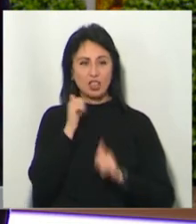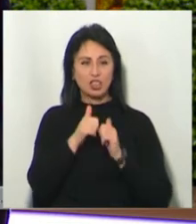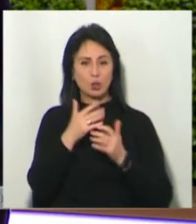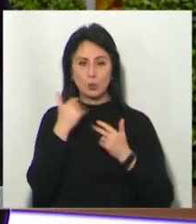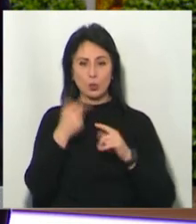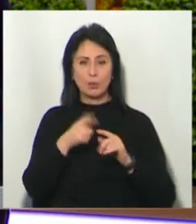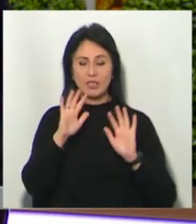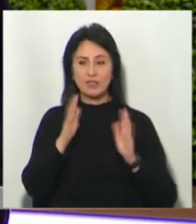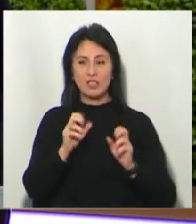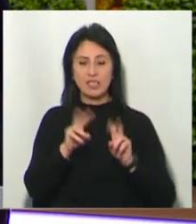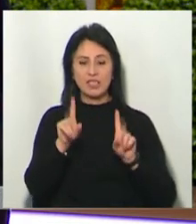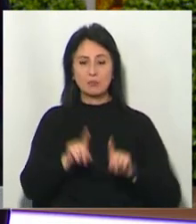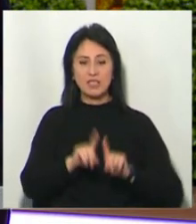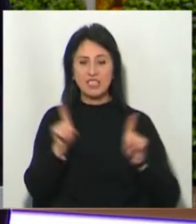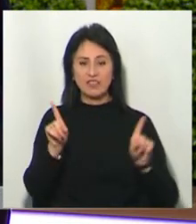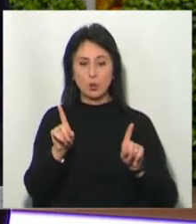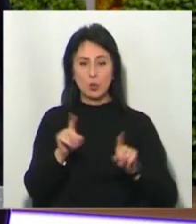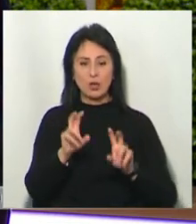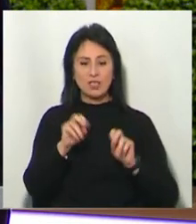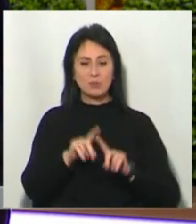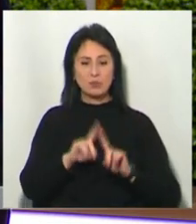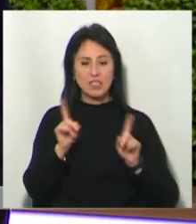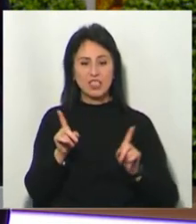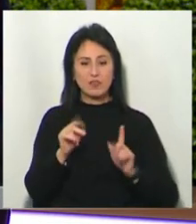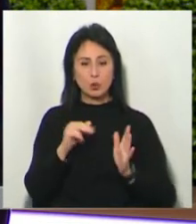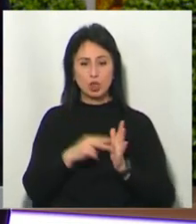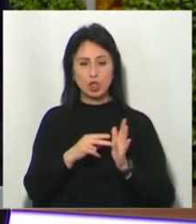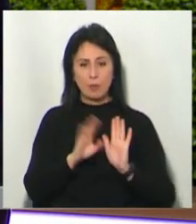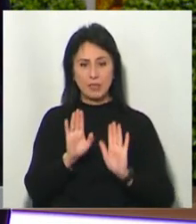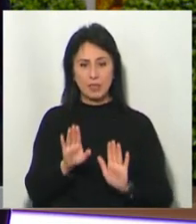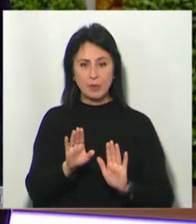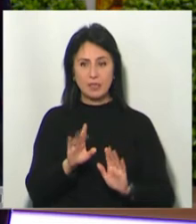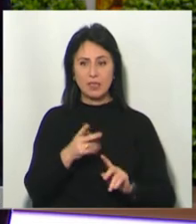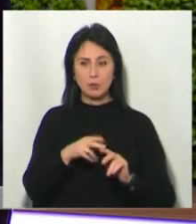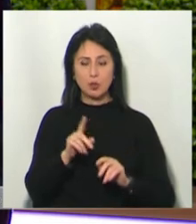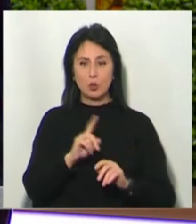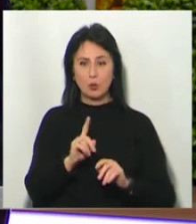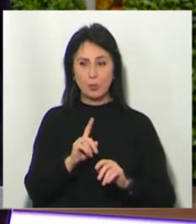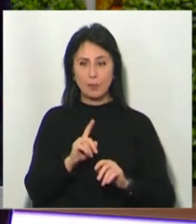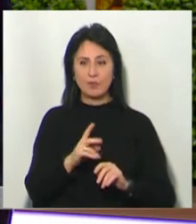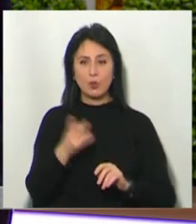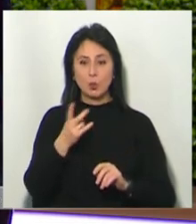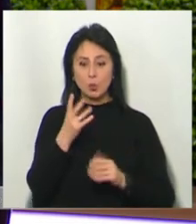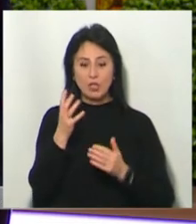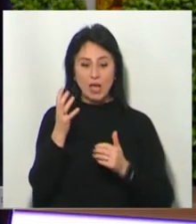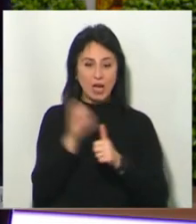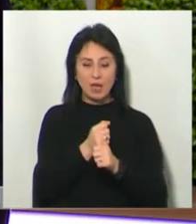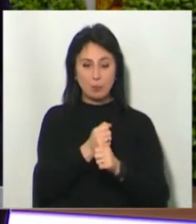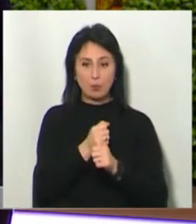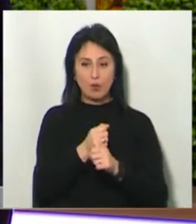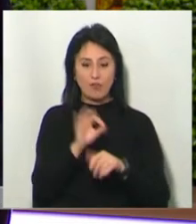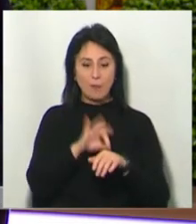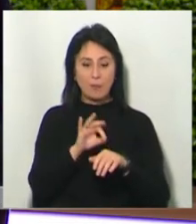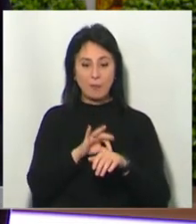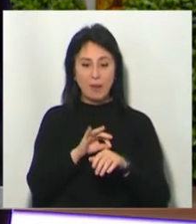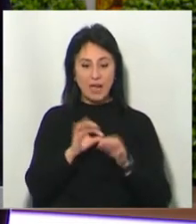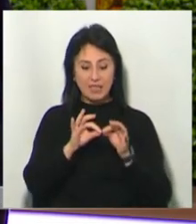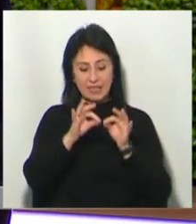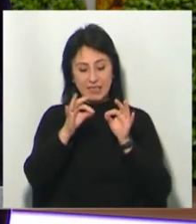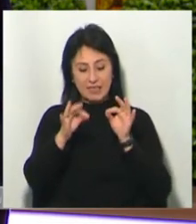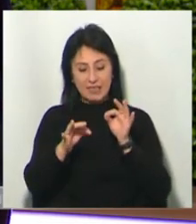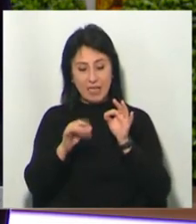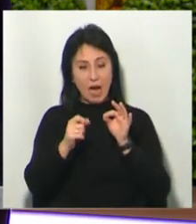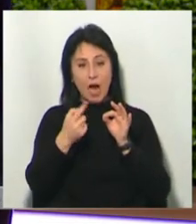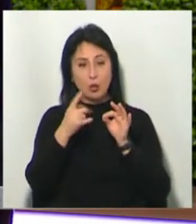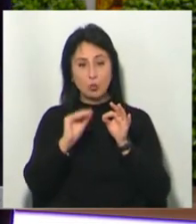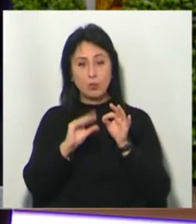და გამომდინარე სპეციფიურია, შეფასებაც, იმიტომ რომ აი უნდა იპოვო ის პათოლოგიური სიზარღვი,